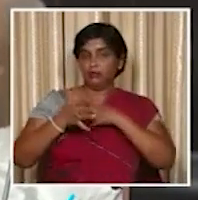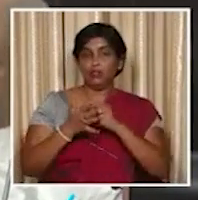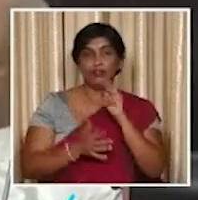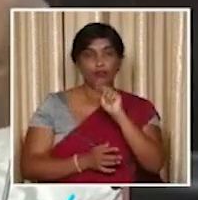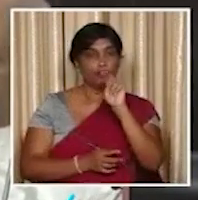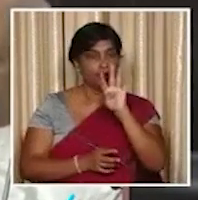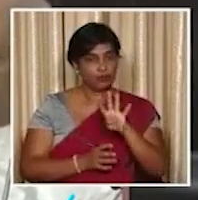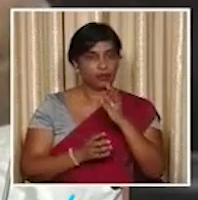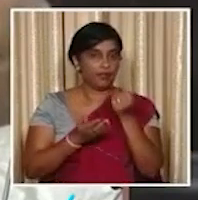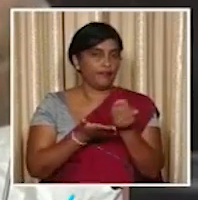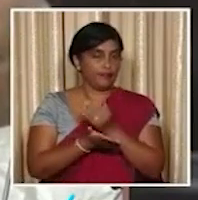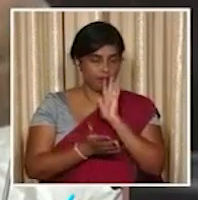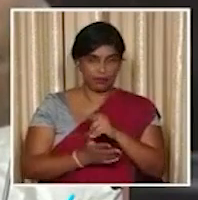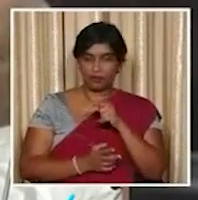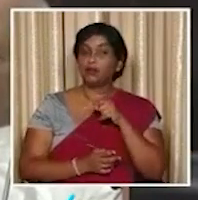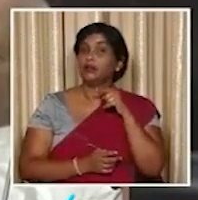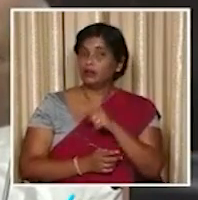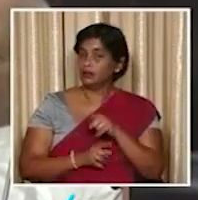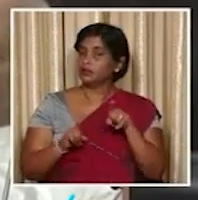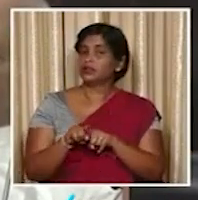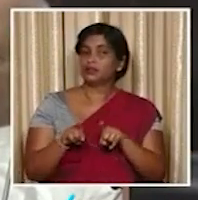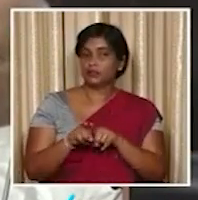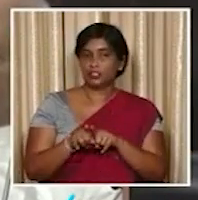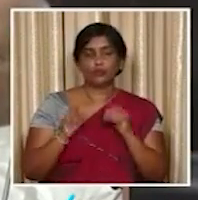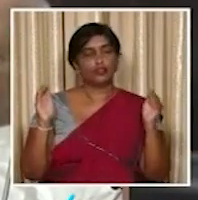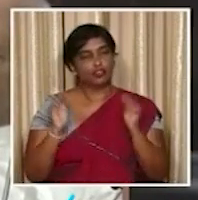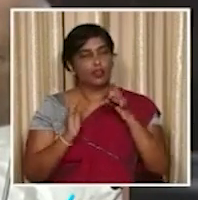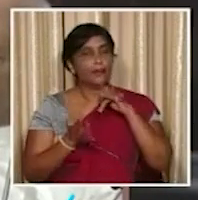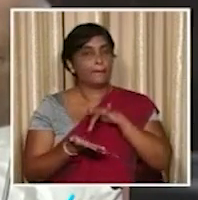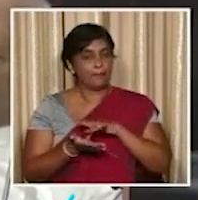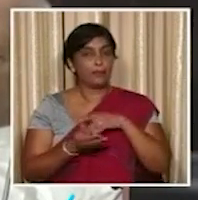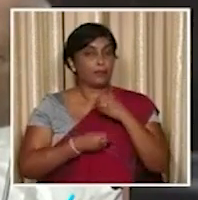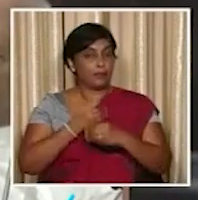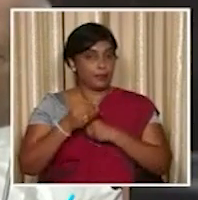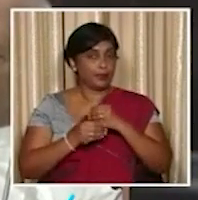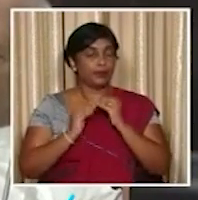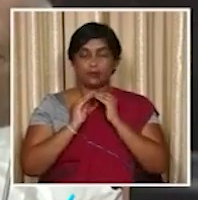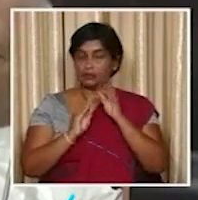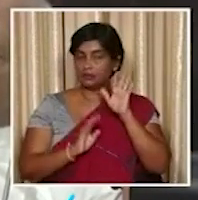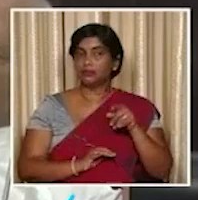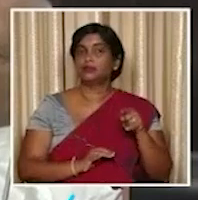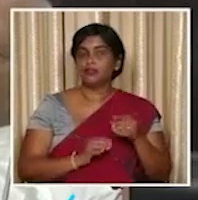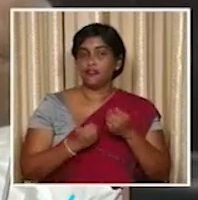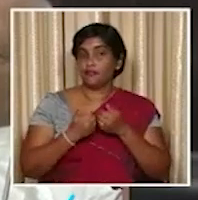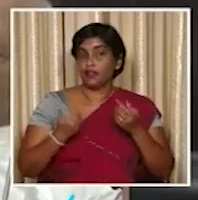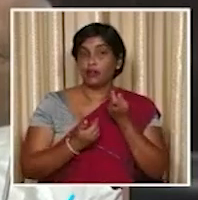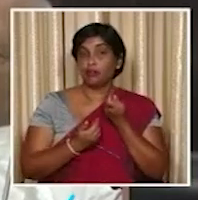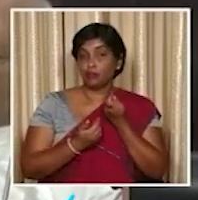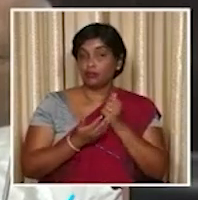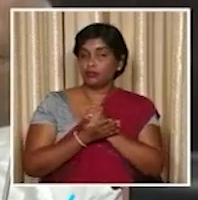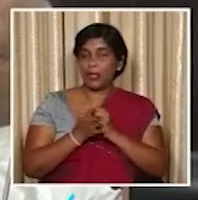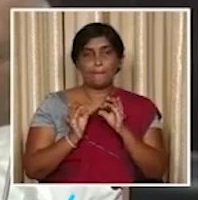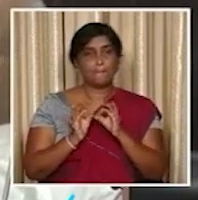සඳහා වෙන්කර ඇත. ඒ අනුව සුළු හා මධ්‍යම පරිමාණ කර්මාන්ත සඳහා වෙන්වන මුදල